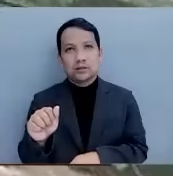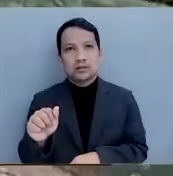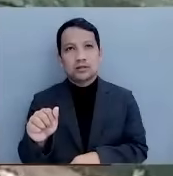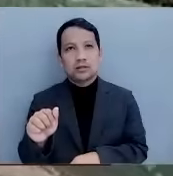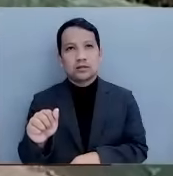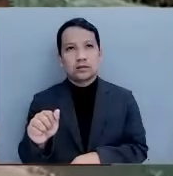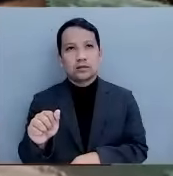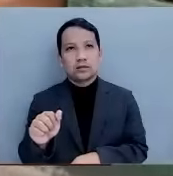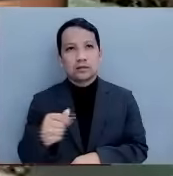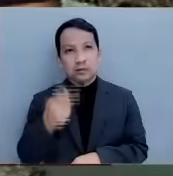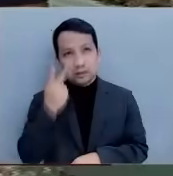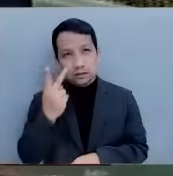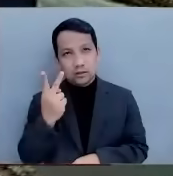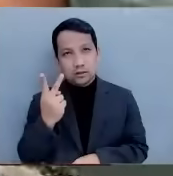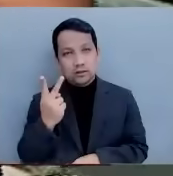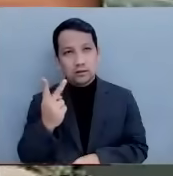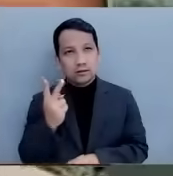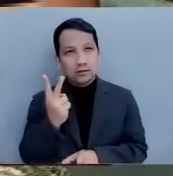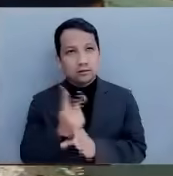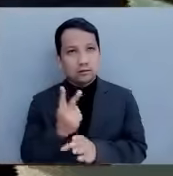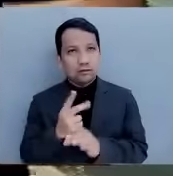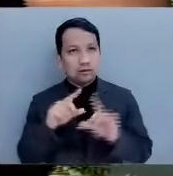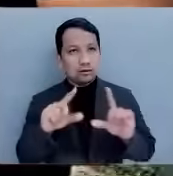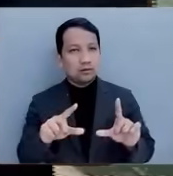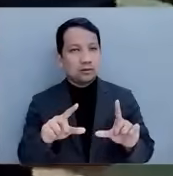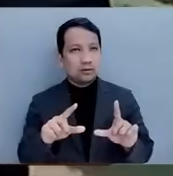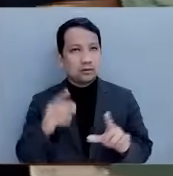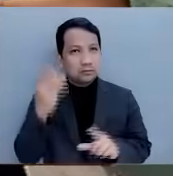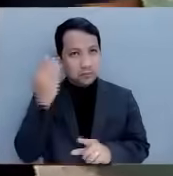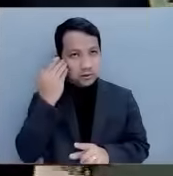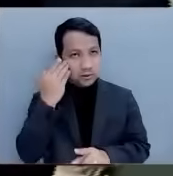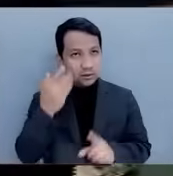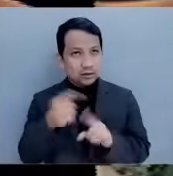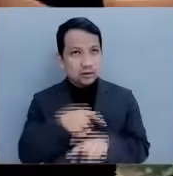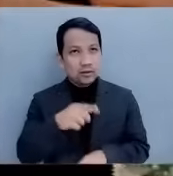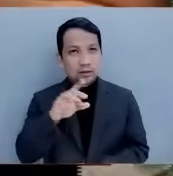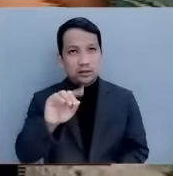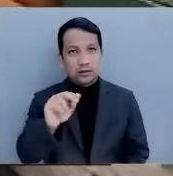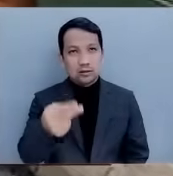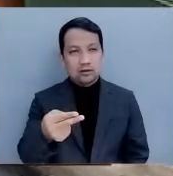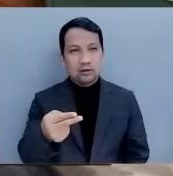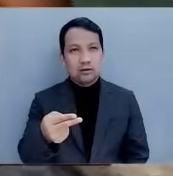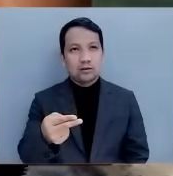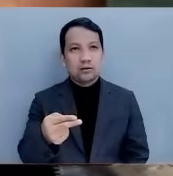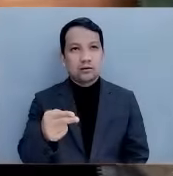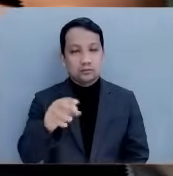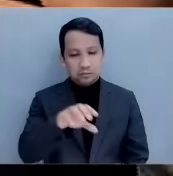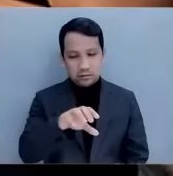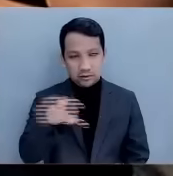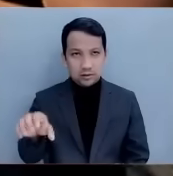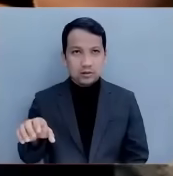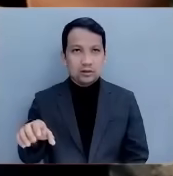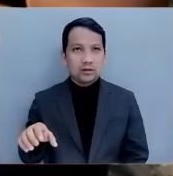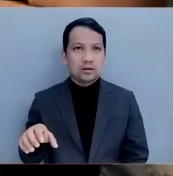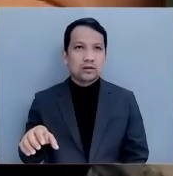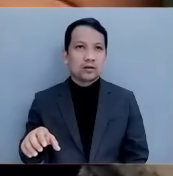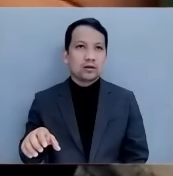din dito sa operation itong van na ito na nagpapanggap na sa sasakyan ng DOH. Pero nang tinanggal ng mga opisyal itong